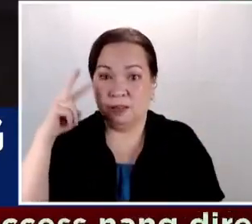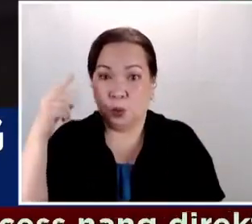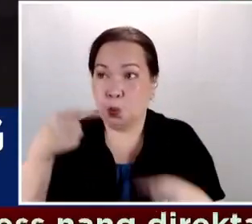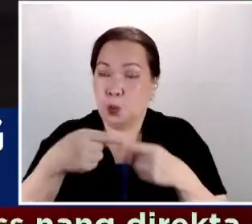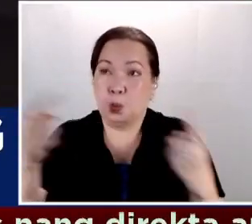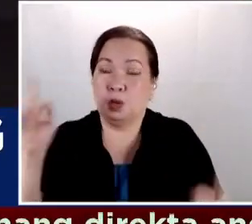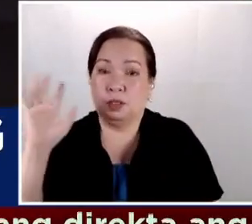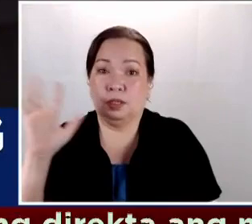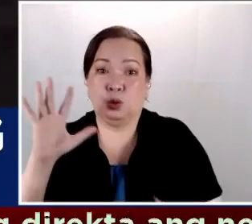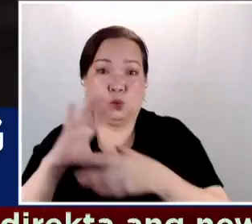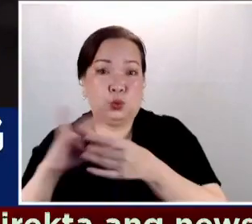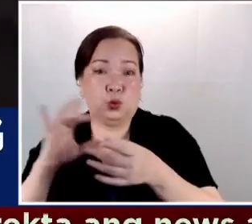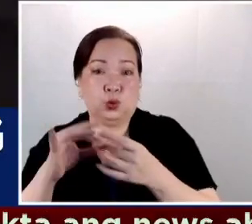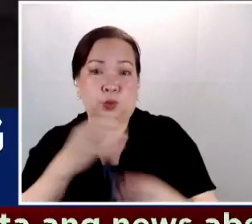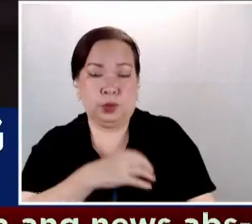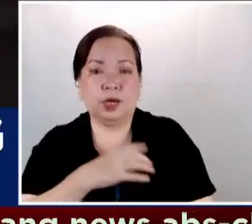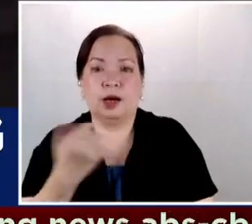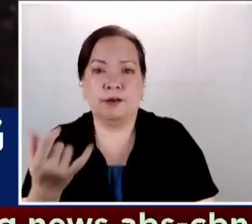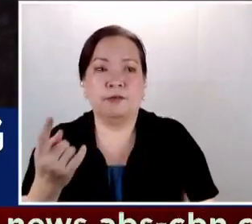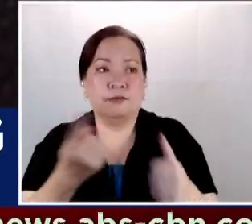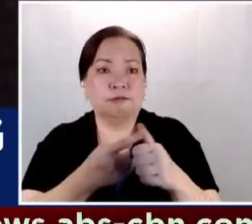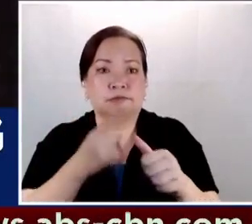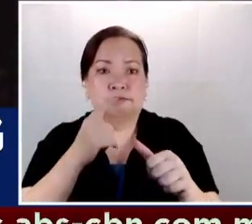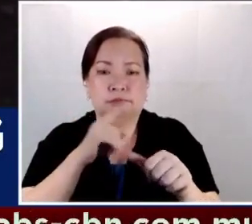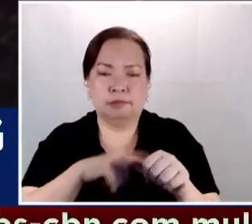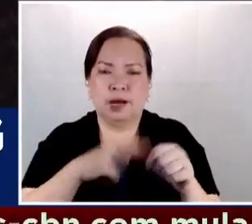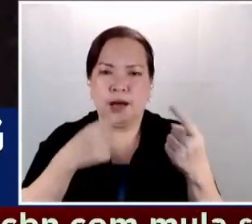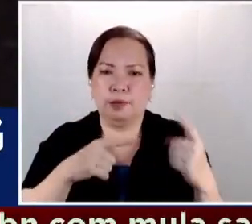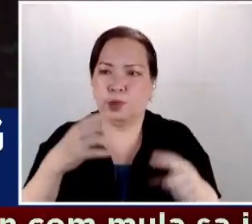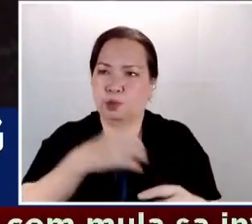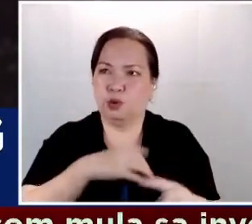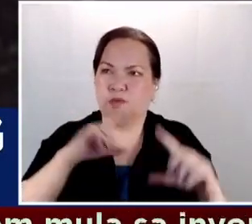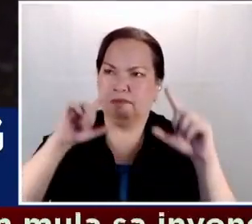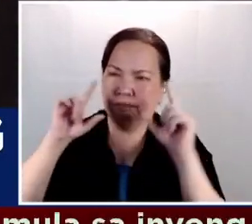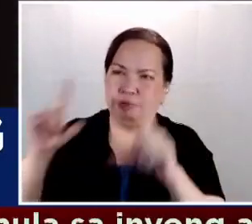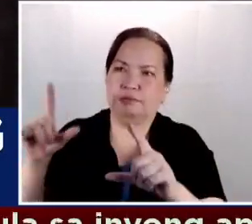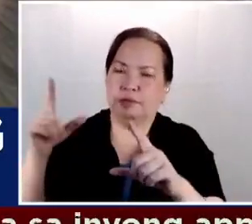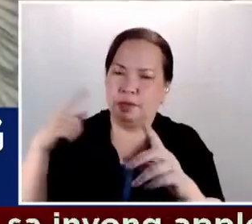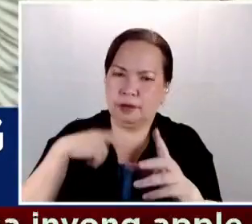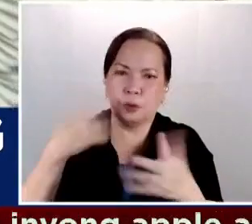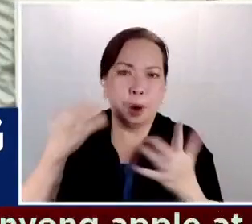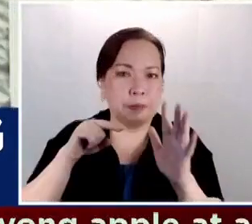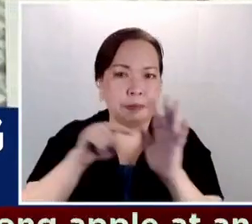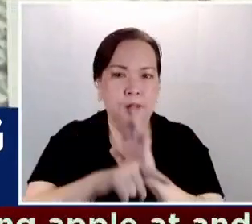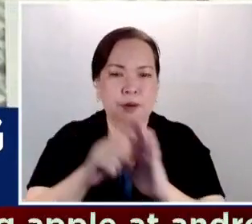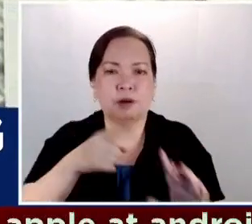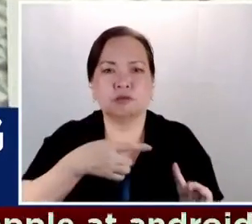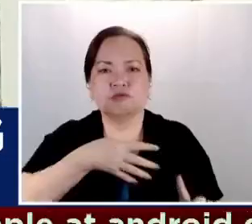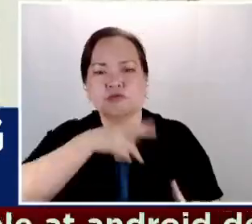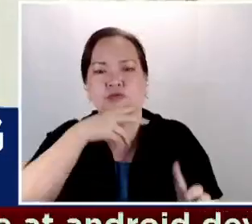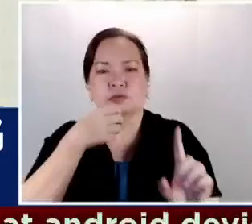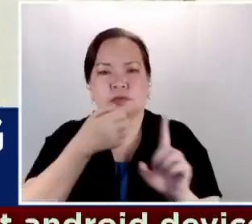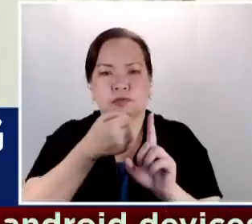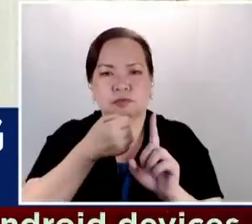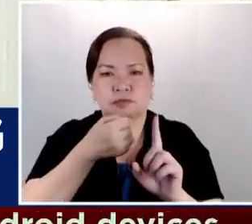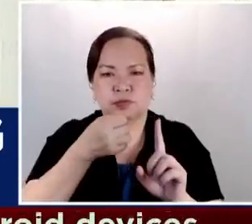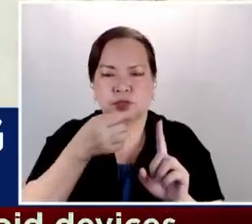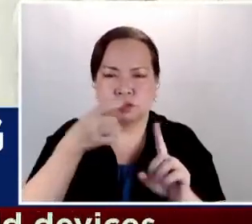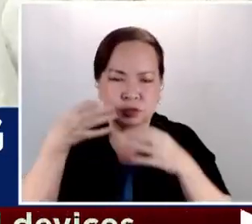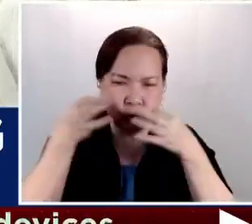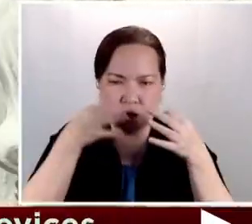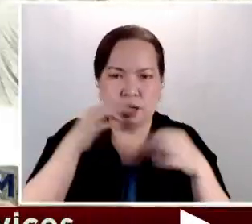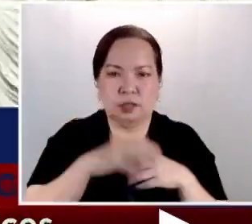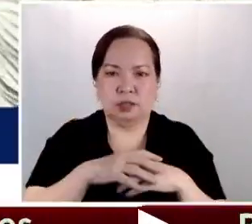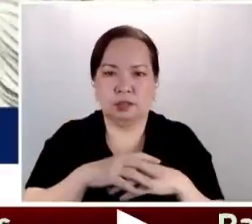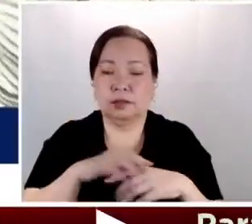ang unang kasong may nahatulang pulis sa pagkakapatay ng isang drug suspect. Ang pagkakapatay kay Kian de los Santos